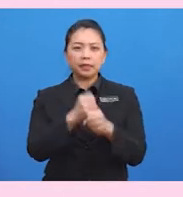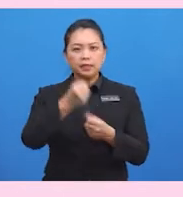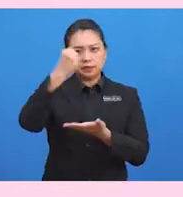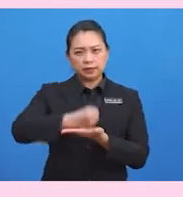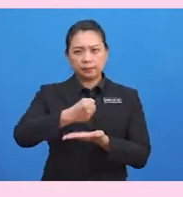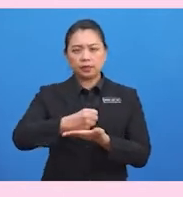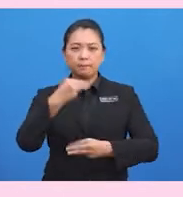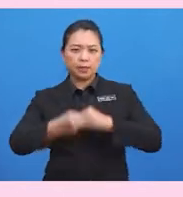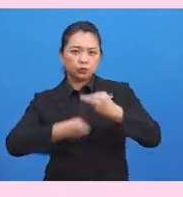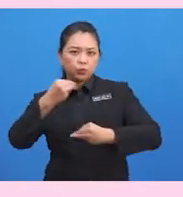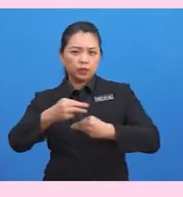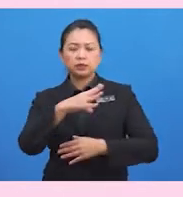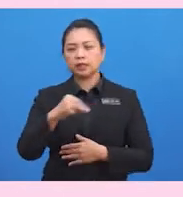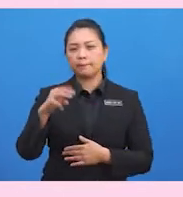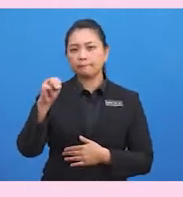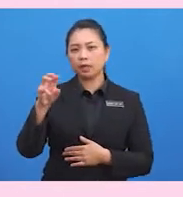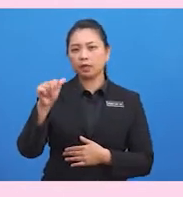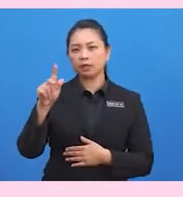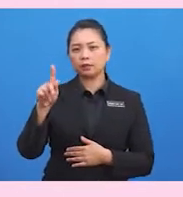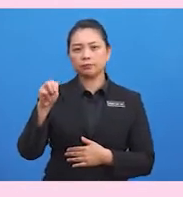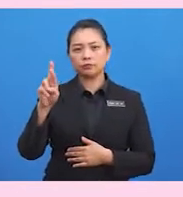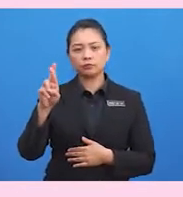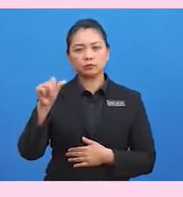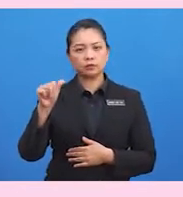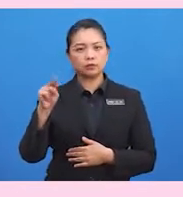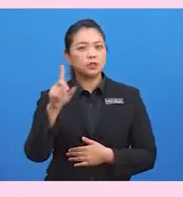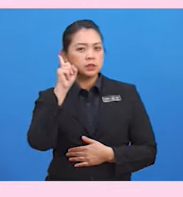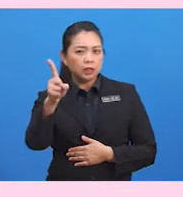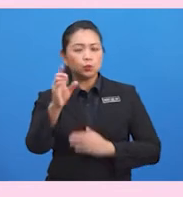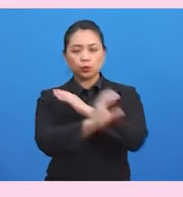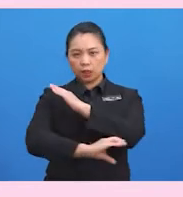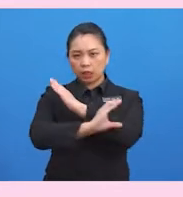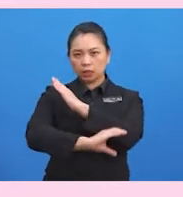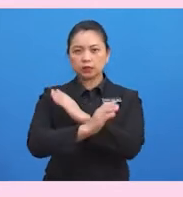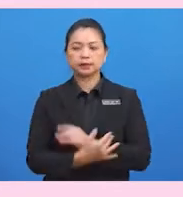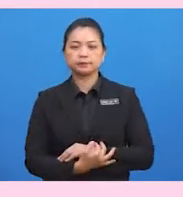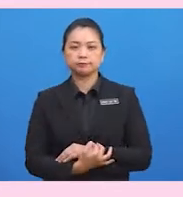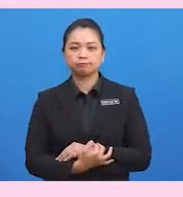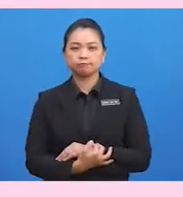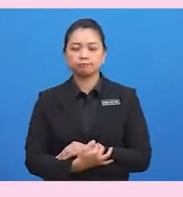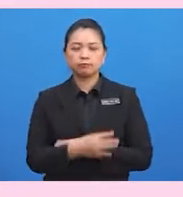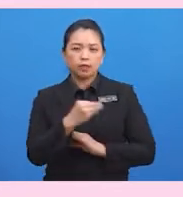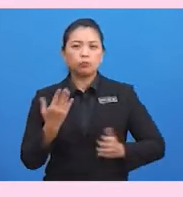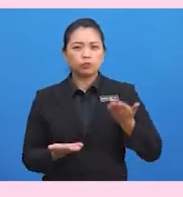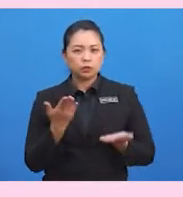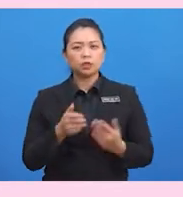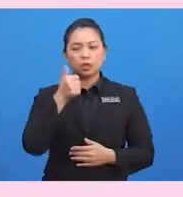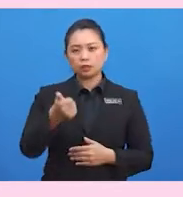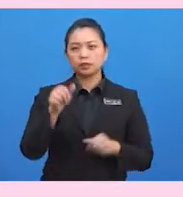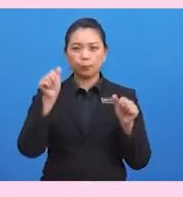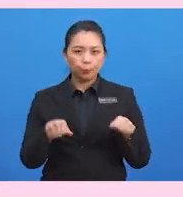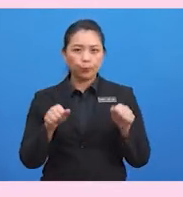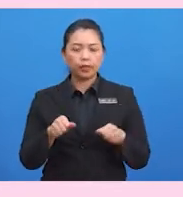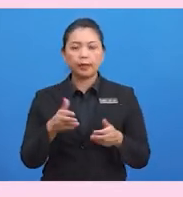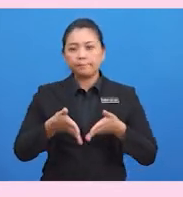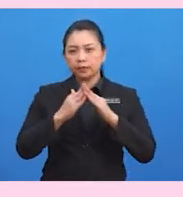dapat menjamin kemajuan dan kemakmuran sebuah negara dan kini Anda